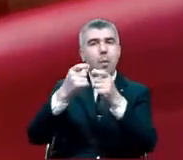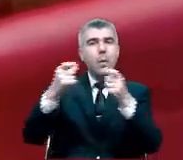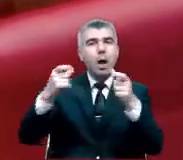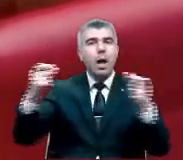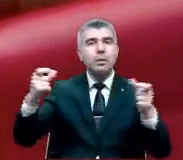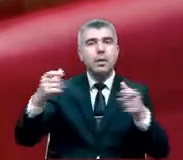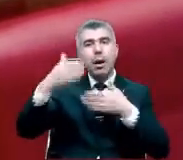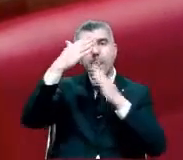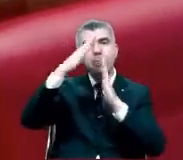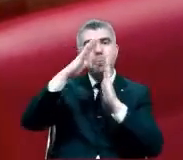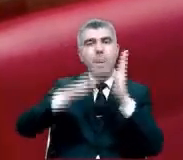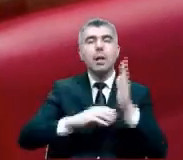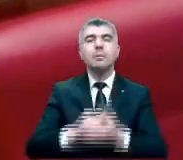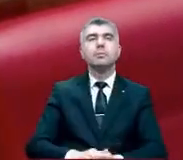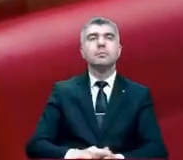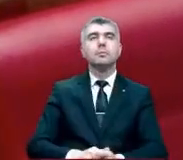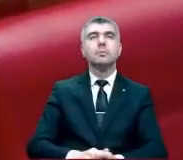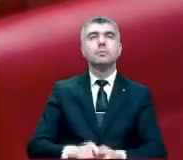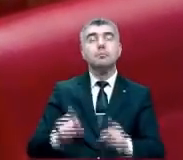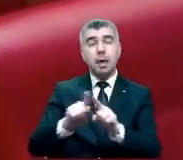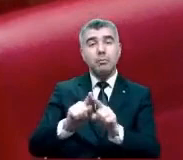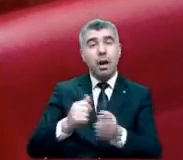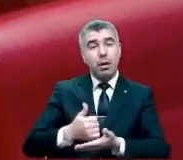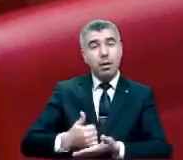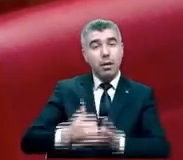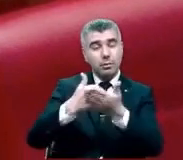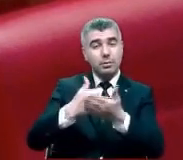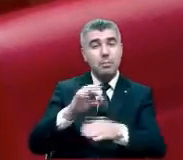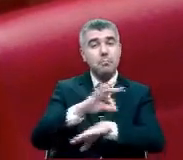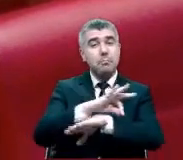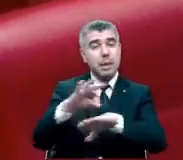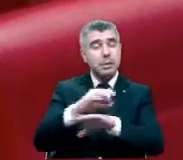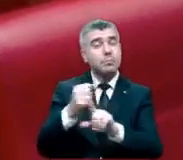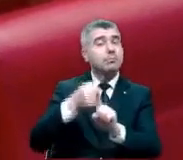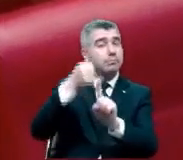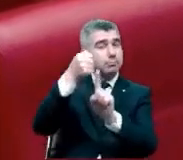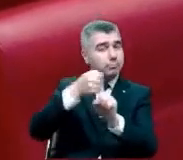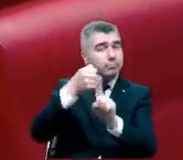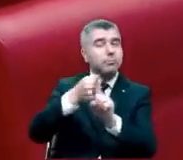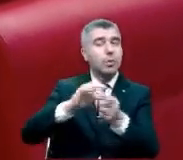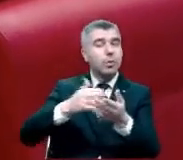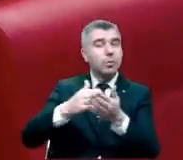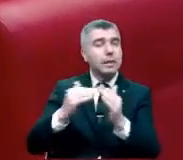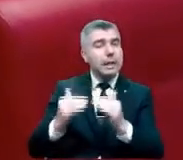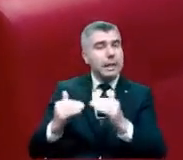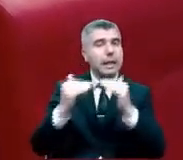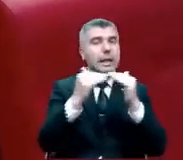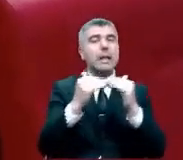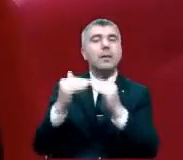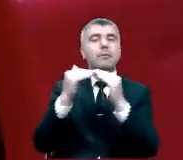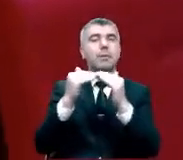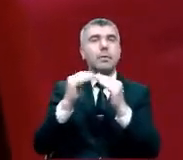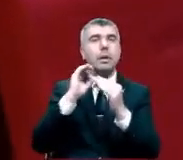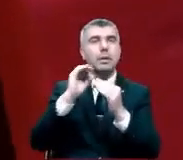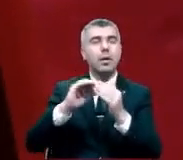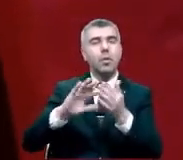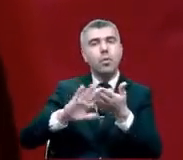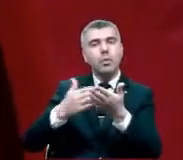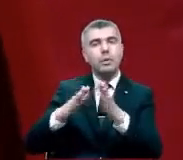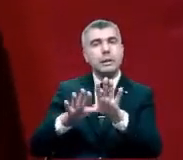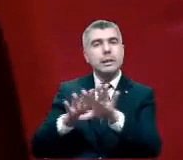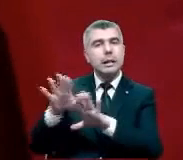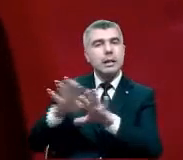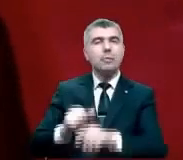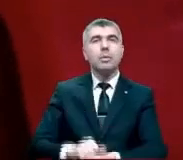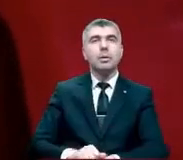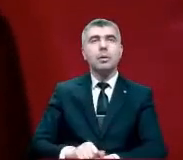باقي المطارات. من أجل تحسين جودة الخدمات، المكتب تبذل مجهودات حثيثة لارتقاء بجودة الخدمات إلى أعلى المستويات عبر جملة من التدابير، من